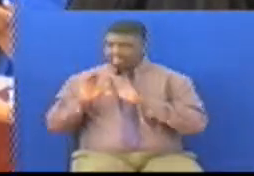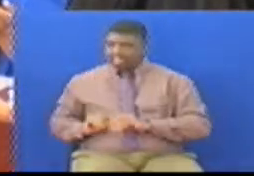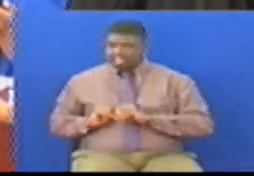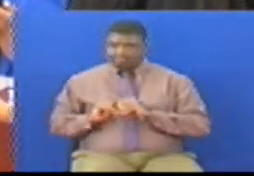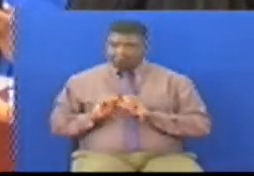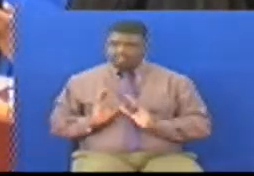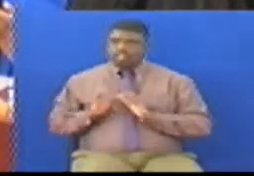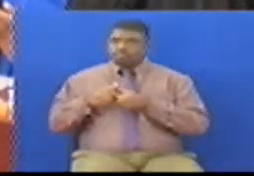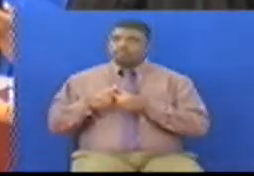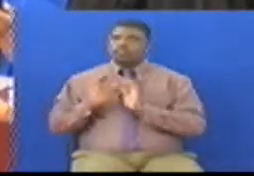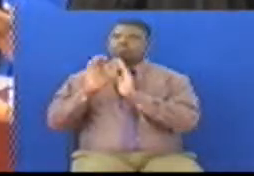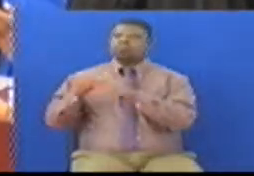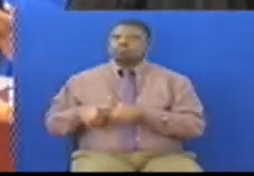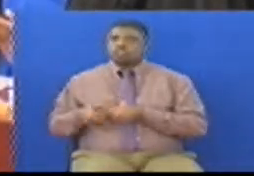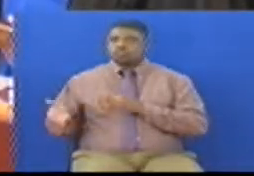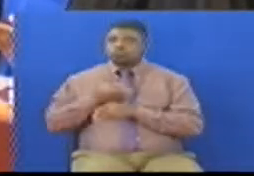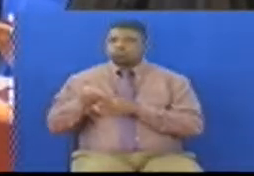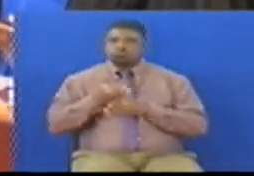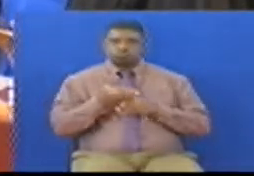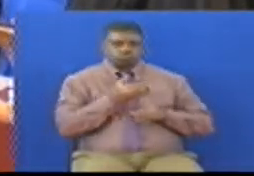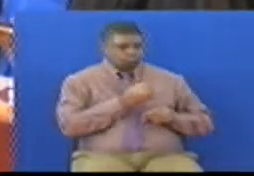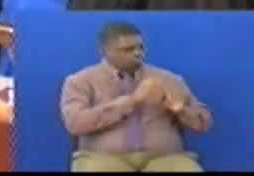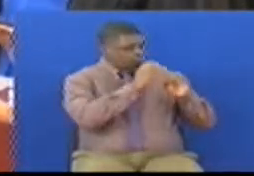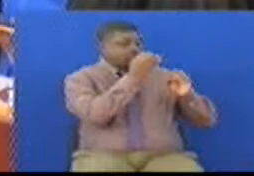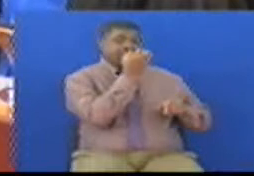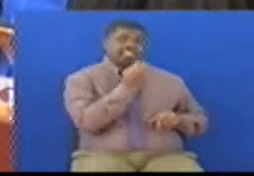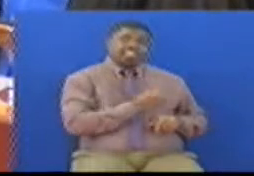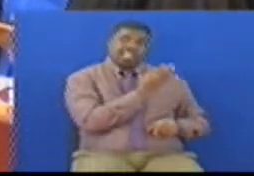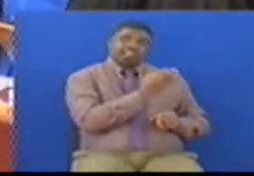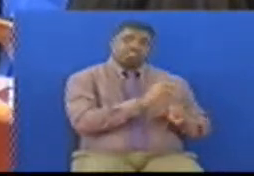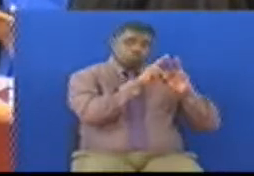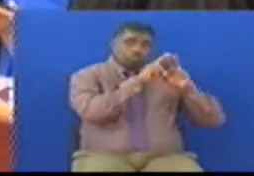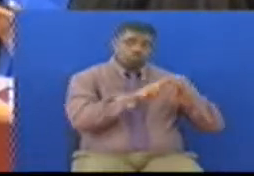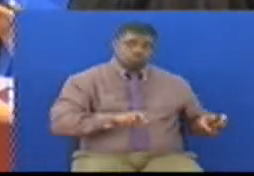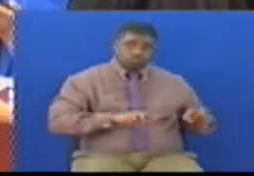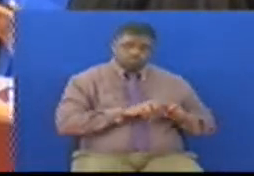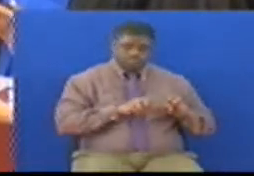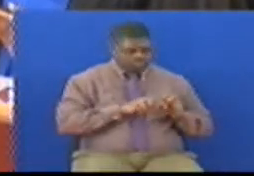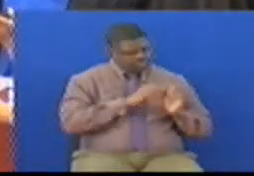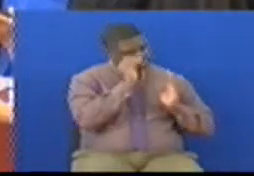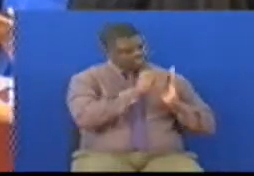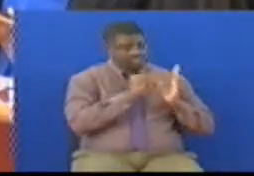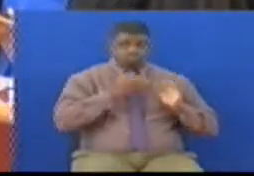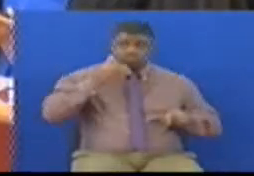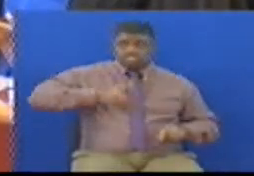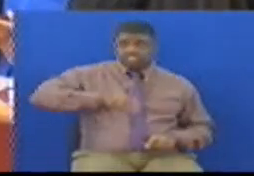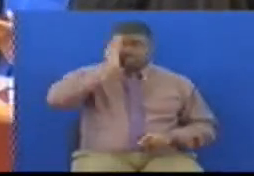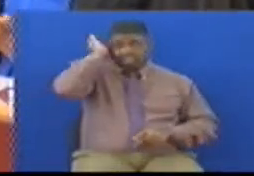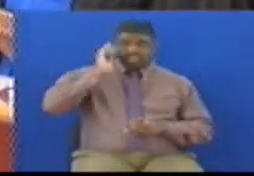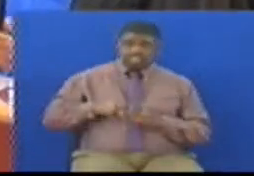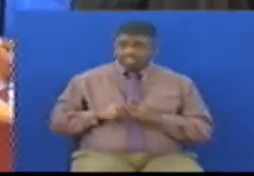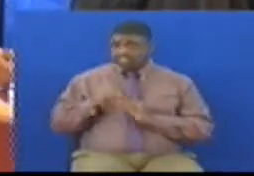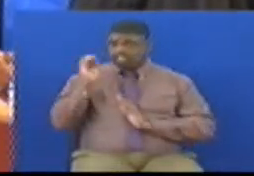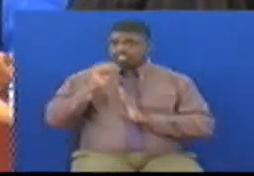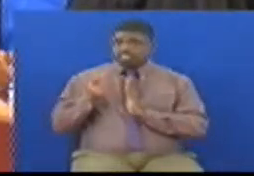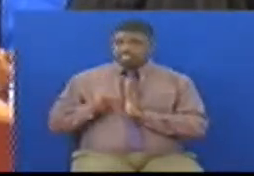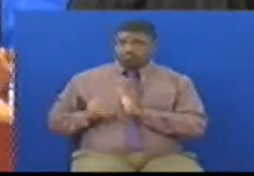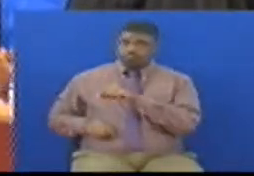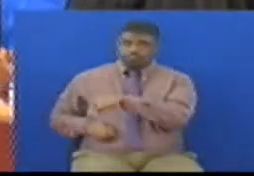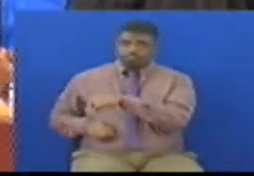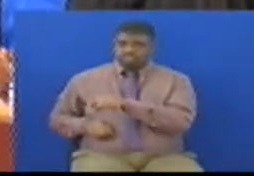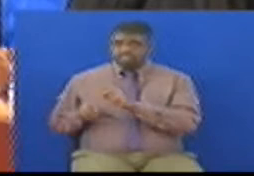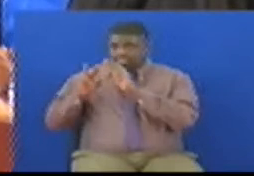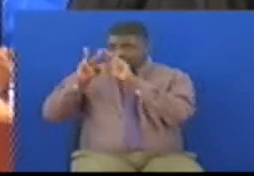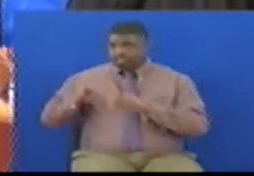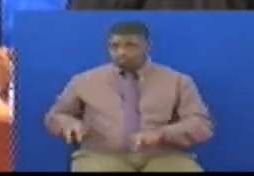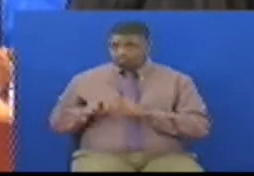za serikali kuhusu taarifa za ukaguzi za mdhibiti na mkaguzi mkuu wa hesabu za serikali kwa hesabu